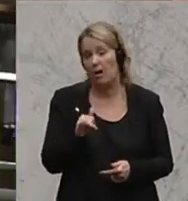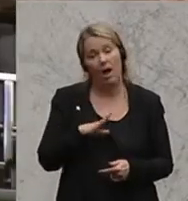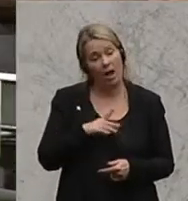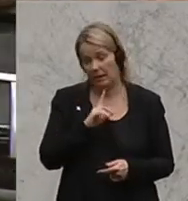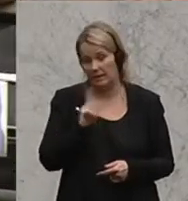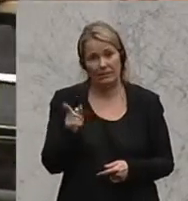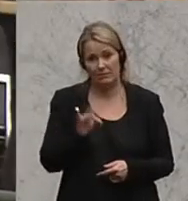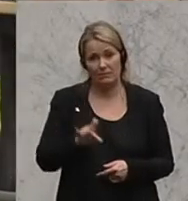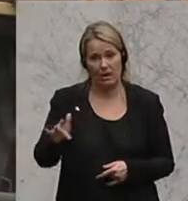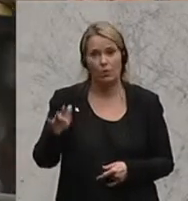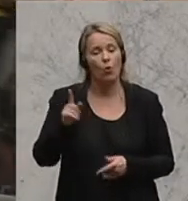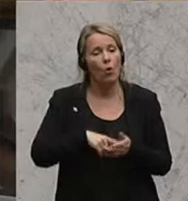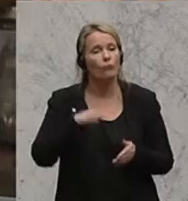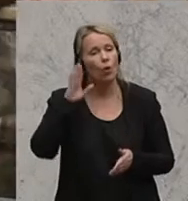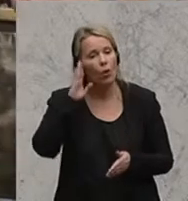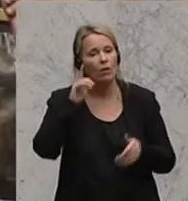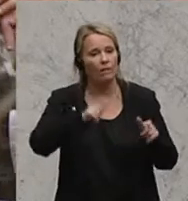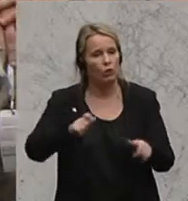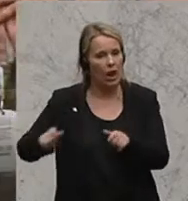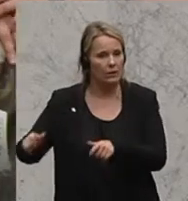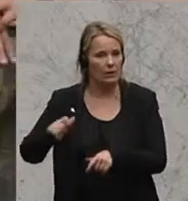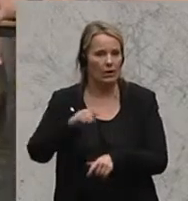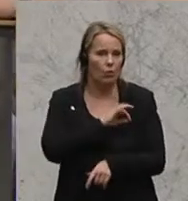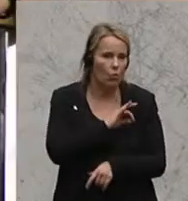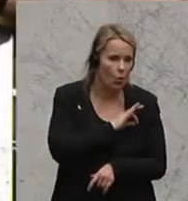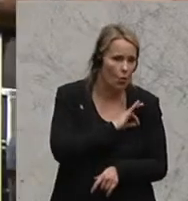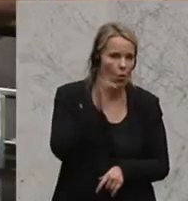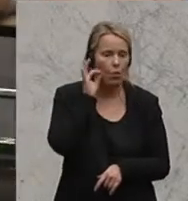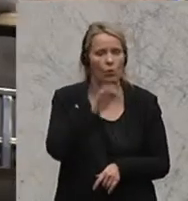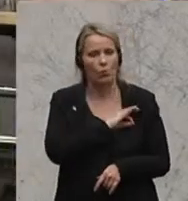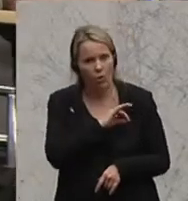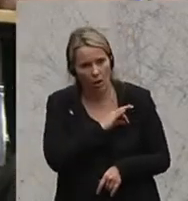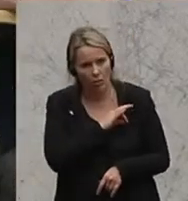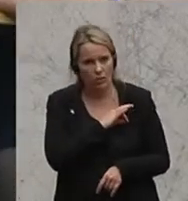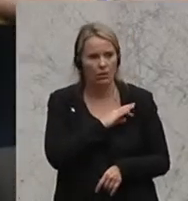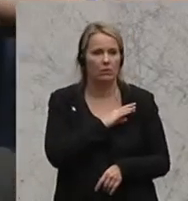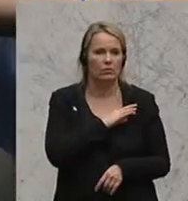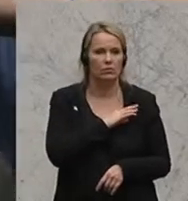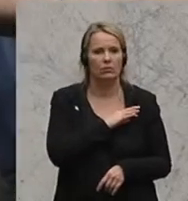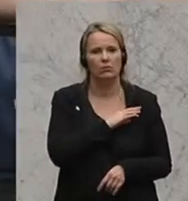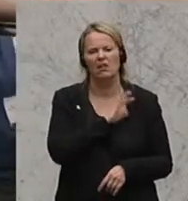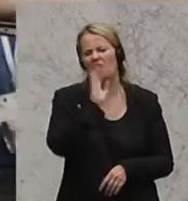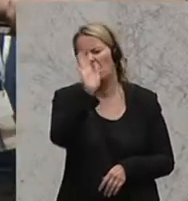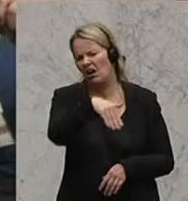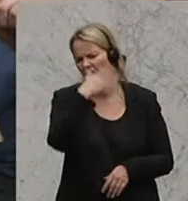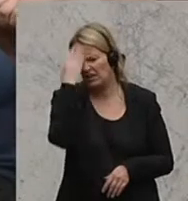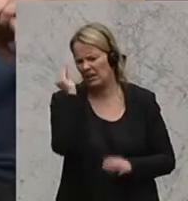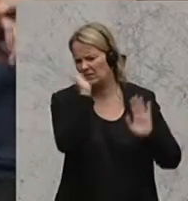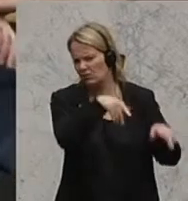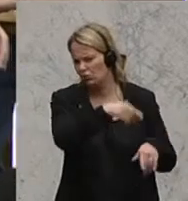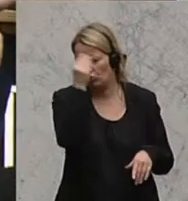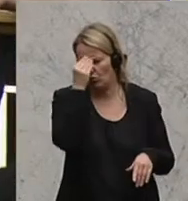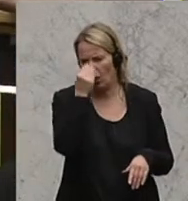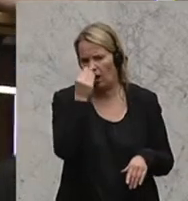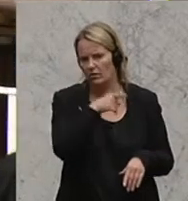nicht selten zu hören bekommen von älteren Kollegen und Kolleginnen, jetzt vergisst mal den ganzen Blödsinn, den du dort gehört hast.